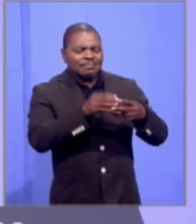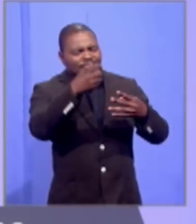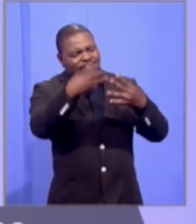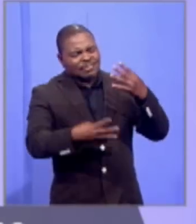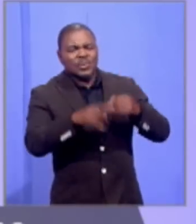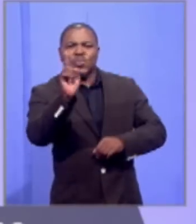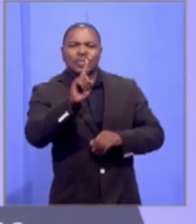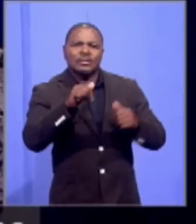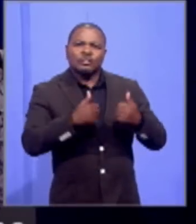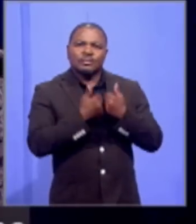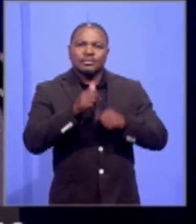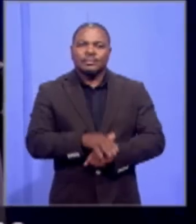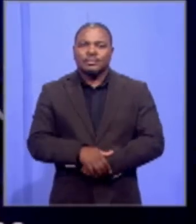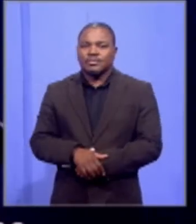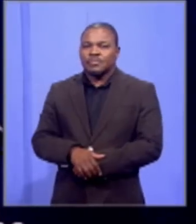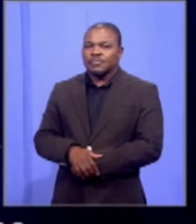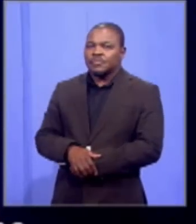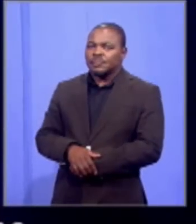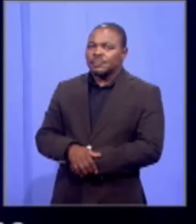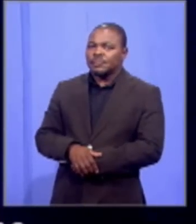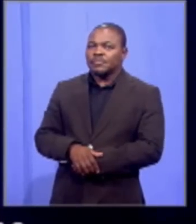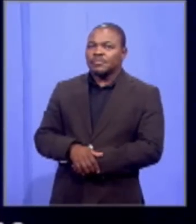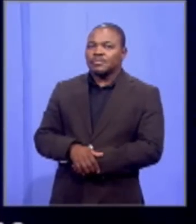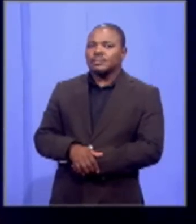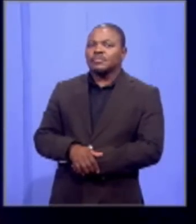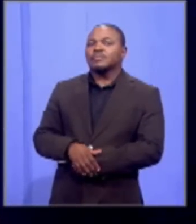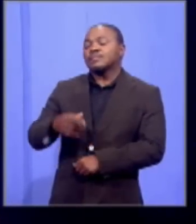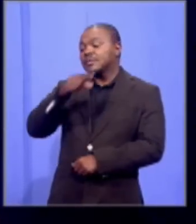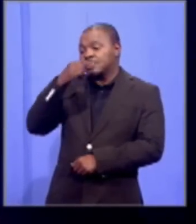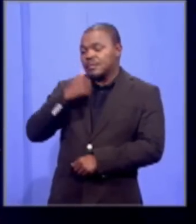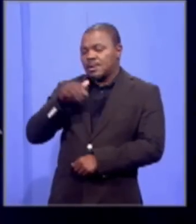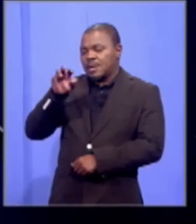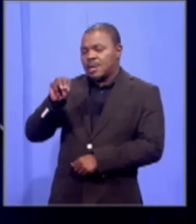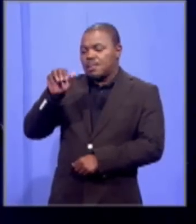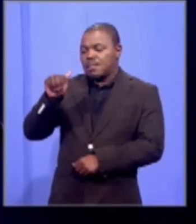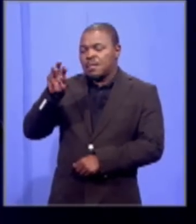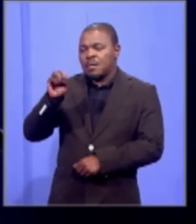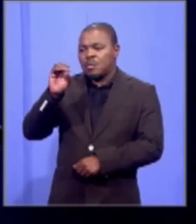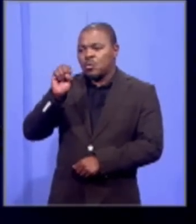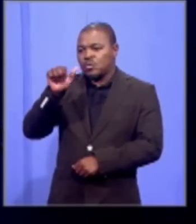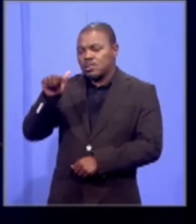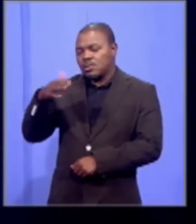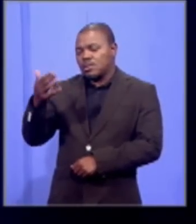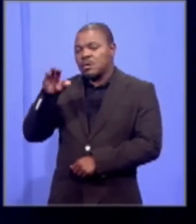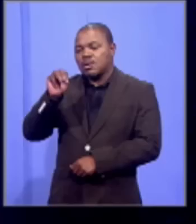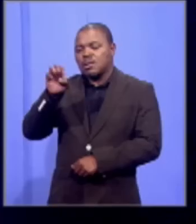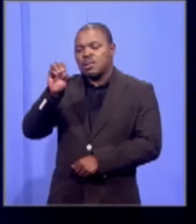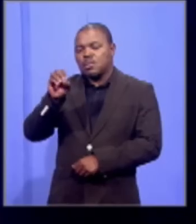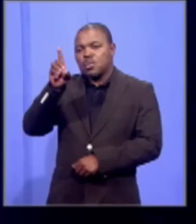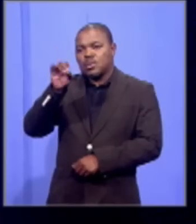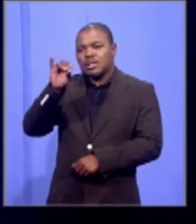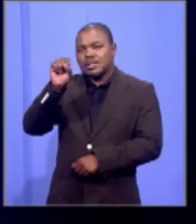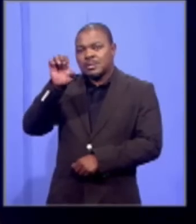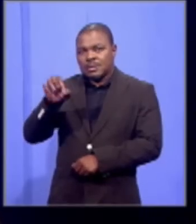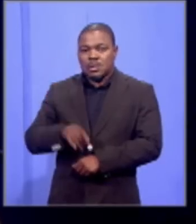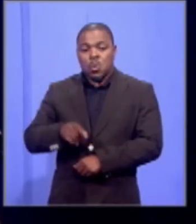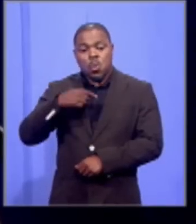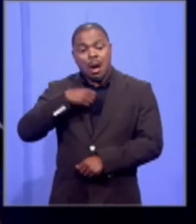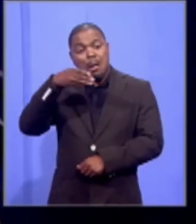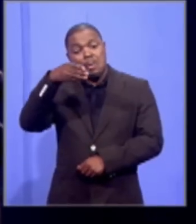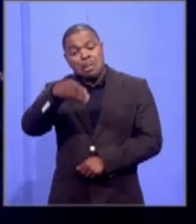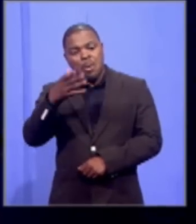difeng? Ka le bona ka lebitso ke nna Mmamosamodise ge basadi be leng gore re dula pela